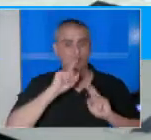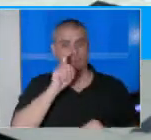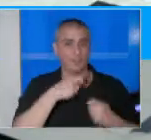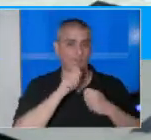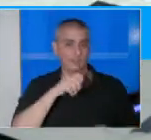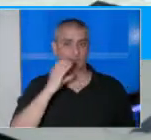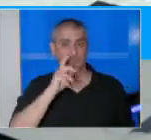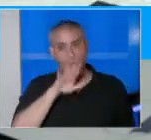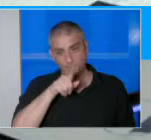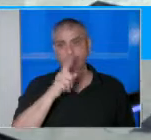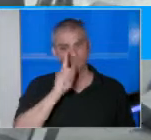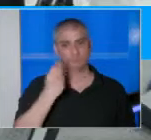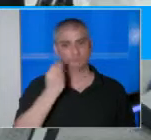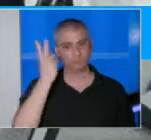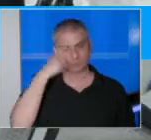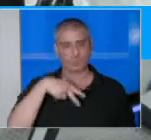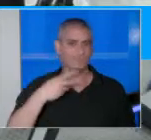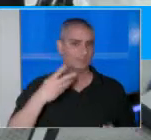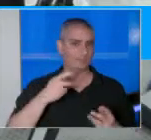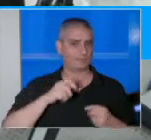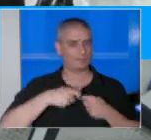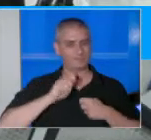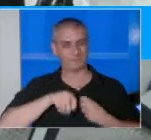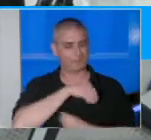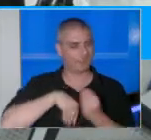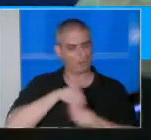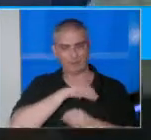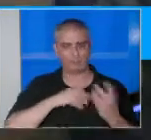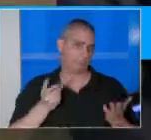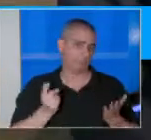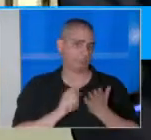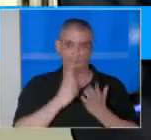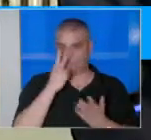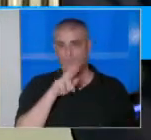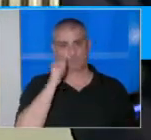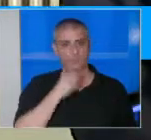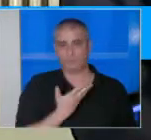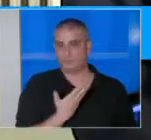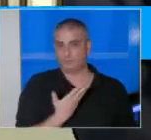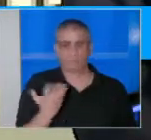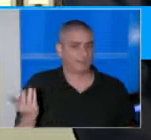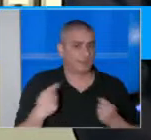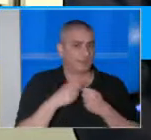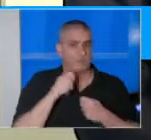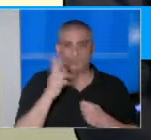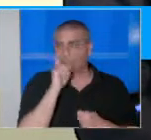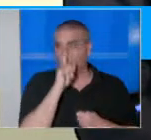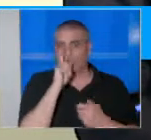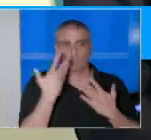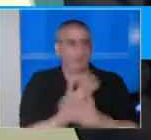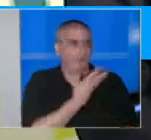הכנסת כהנא, גם אתם צריכים מישהו שמבין בפרלמנטריזציה, אם תרצה. כי תראה, ראינו את כחול לבן. חברי כנסת